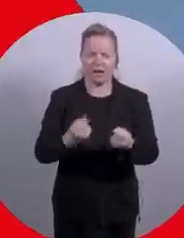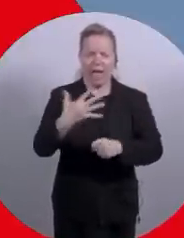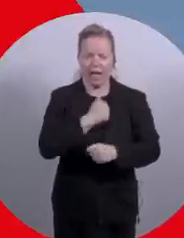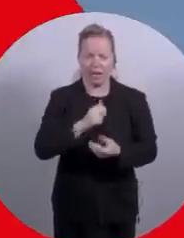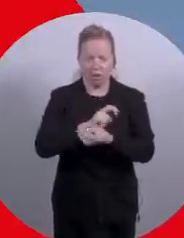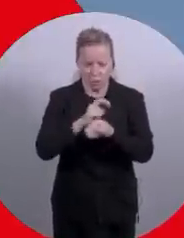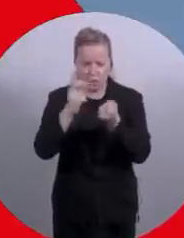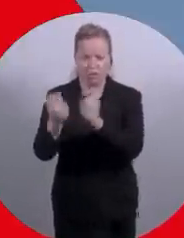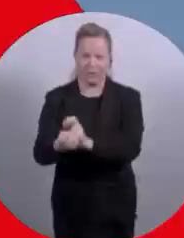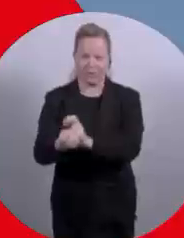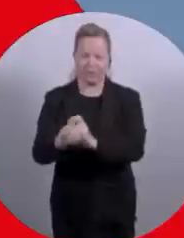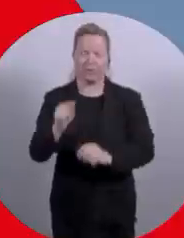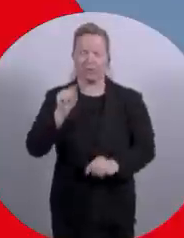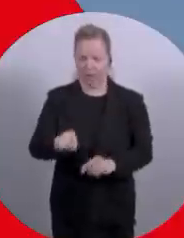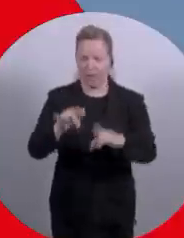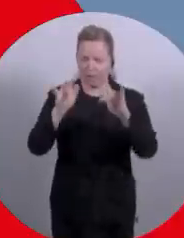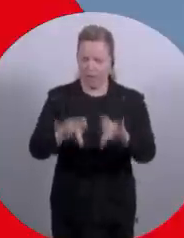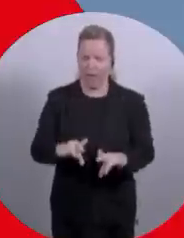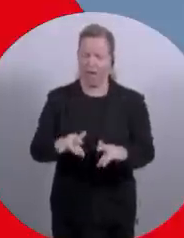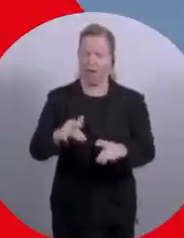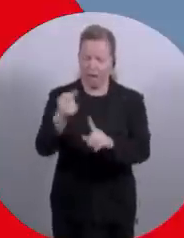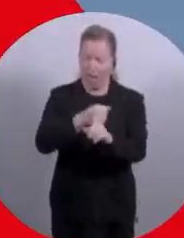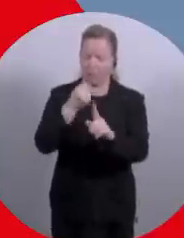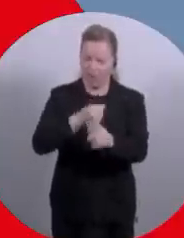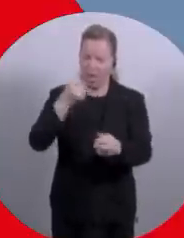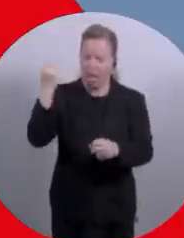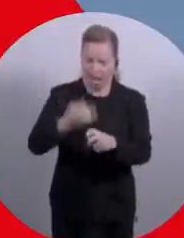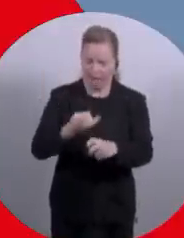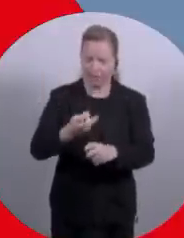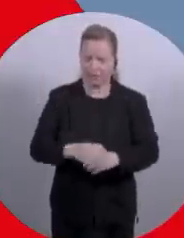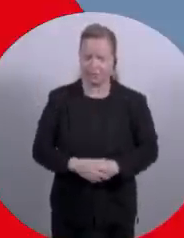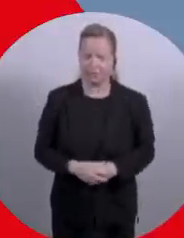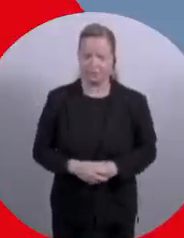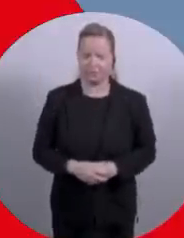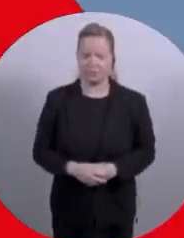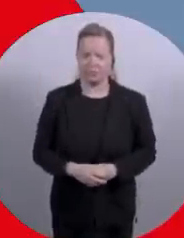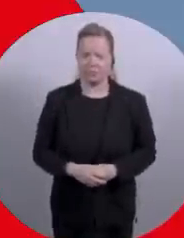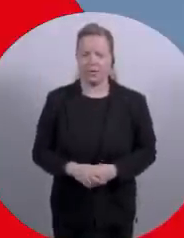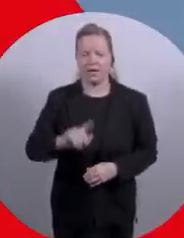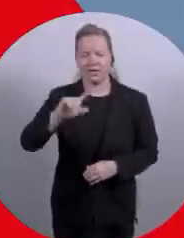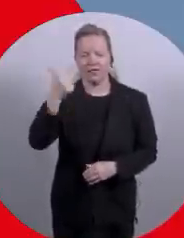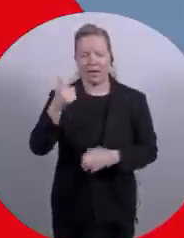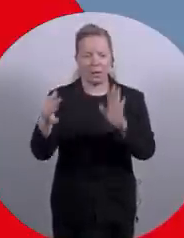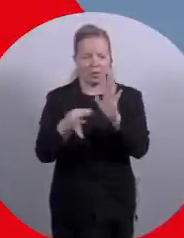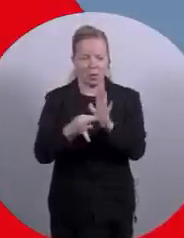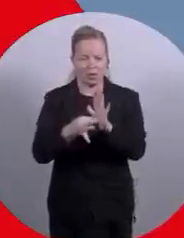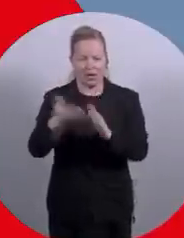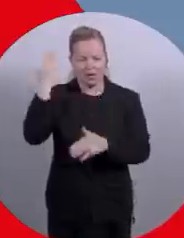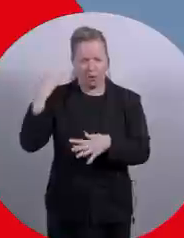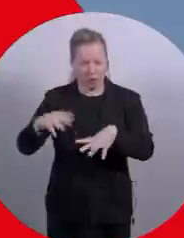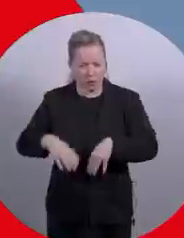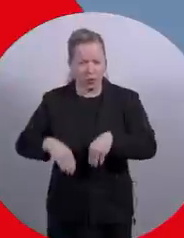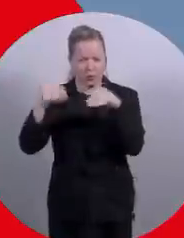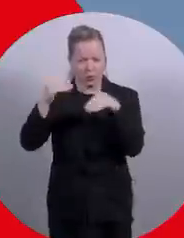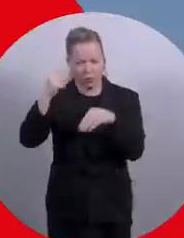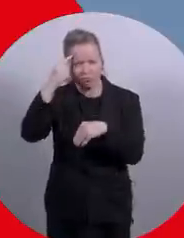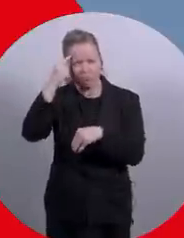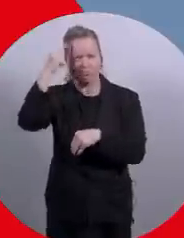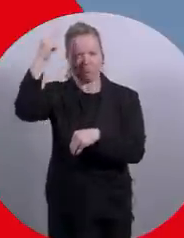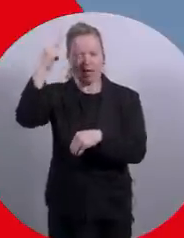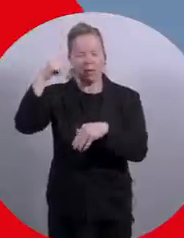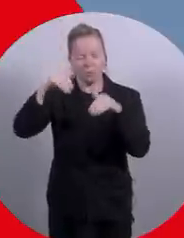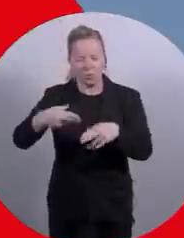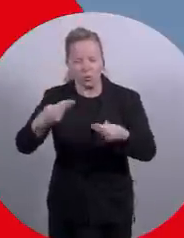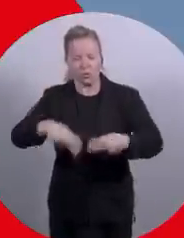was das für ein harter Kampf ist liebe Genossinnen und Genossen und der zweite Punkt unseres gründungsmoments war und da müssen wir wieder zurück